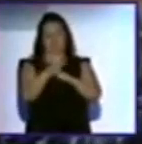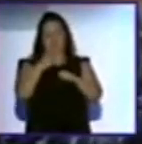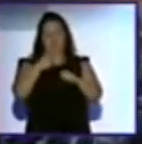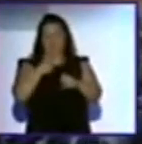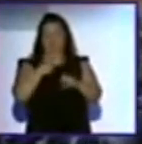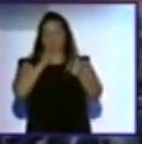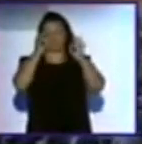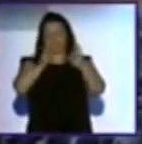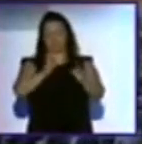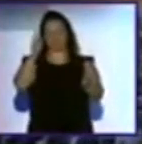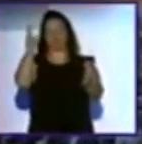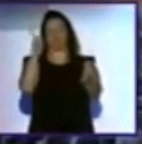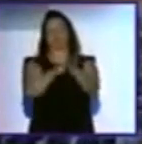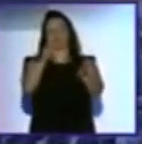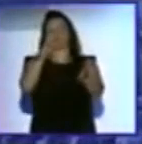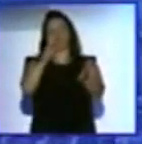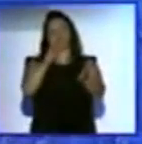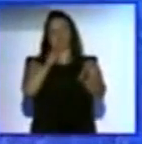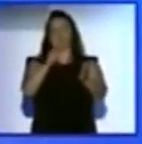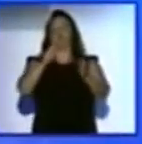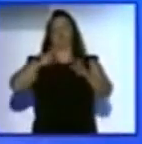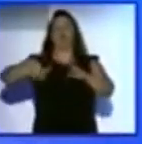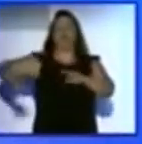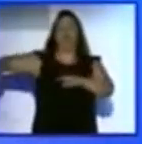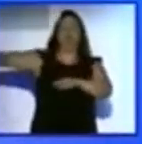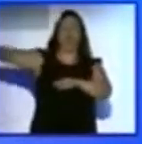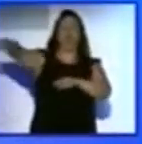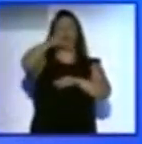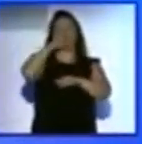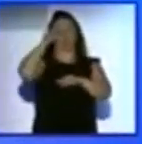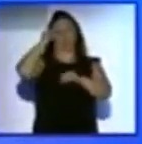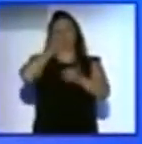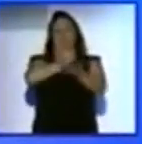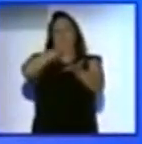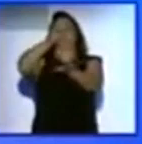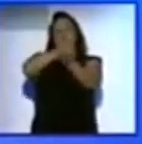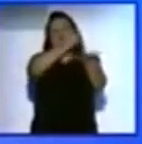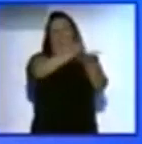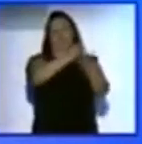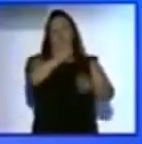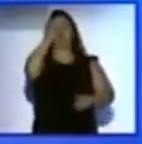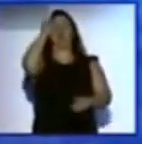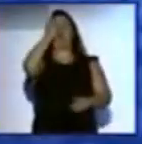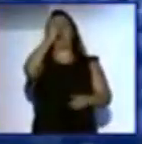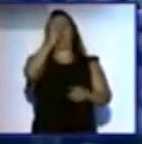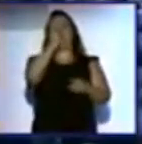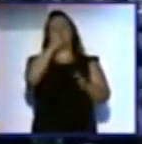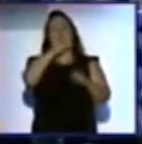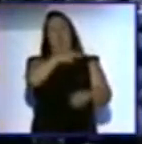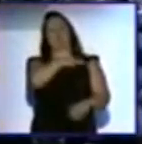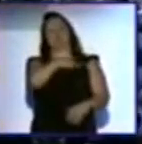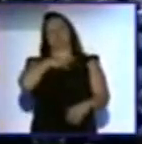των πανεπιστημίων από μία ανεξάρτητη αρχή διασφάλισης ποιότητας.